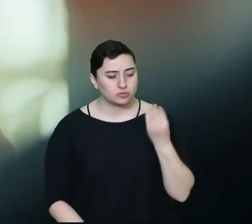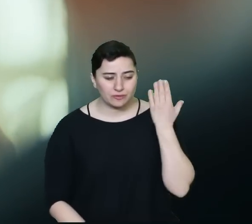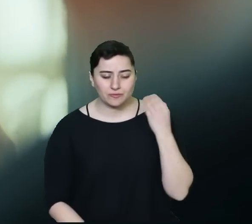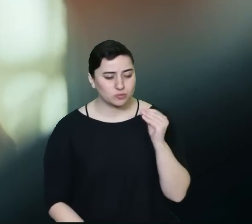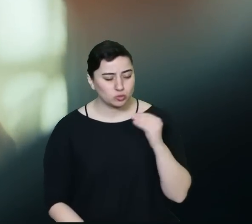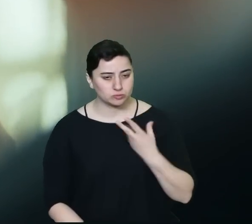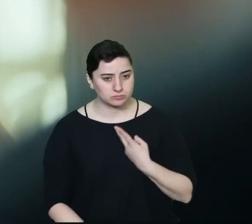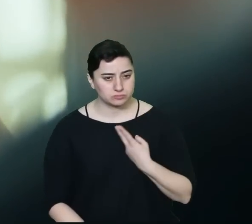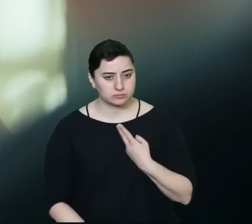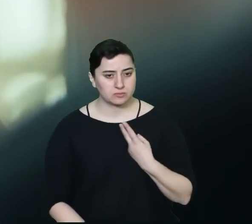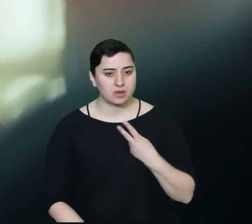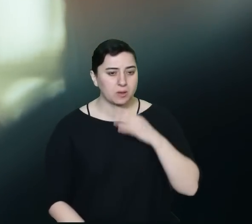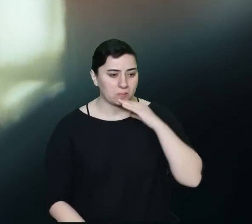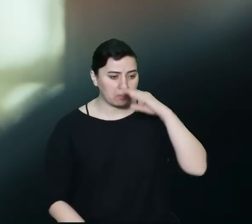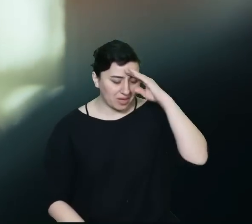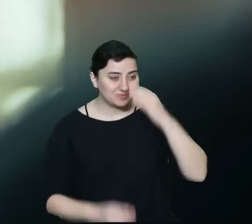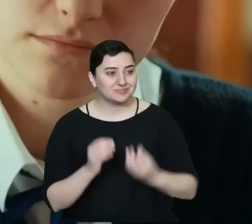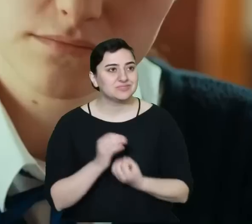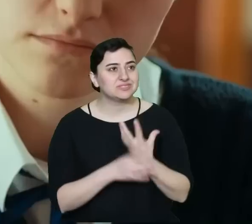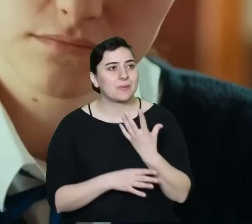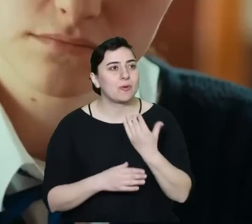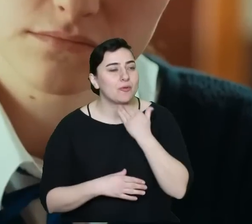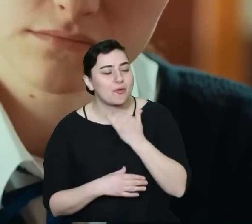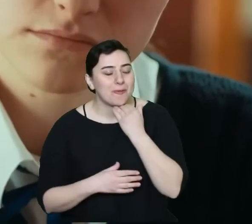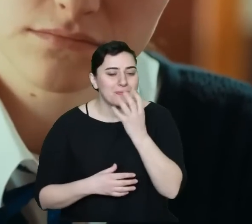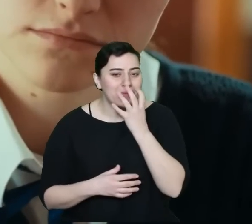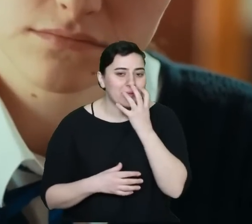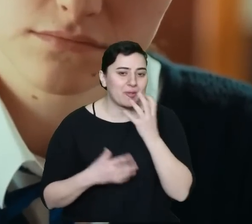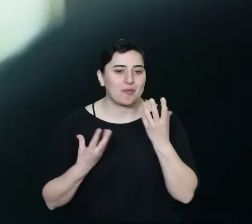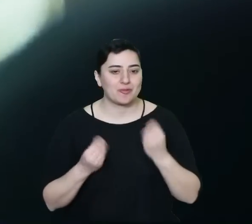Çocukken bayramlarda sabah olmak bilmezdi.